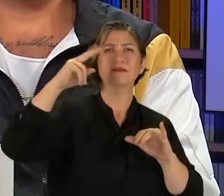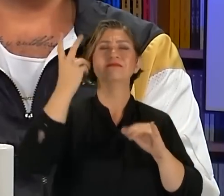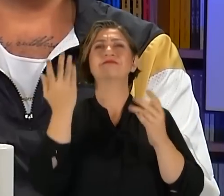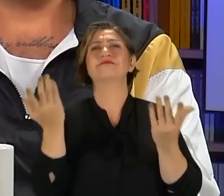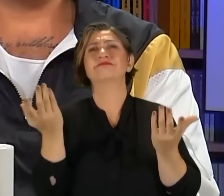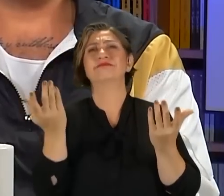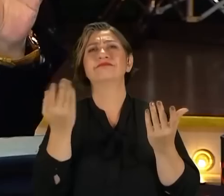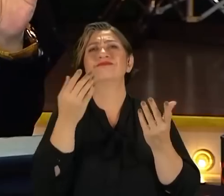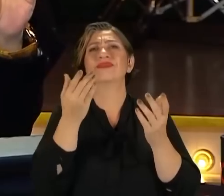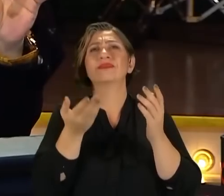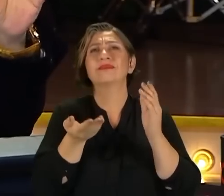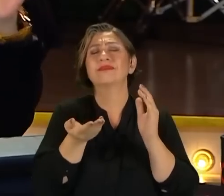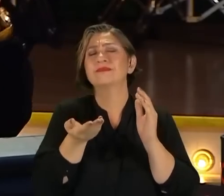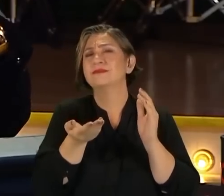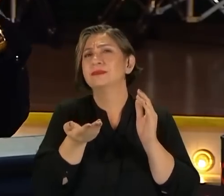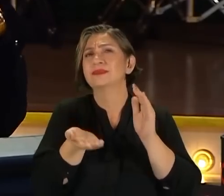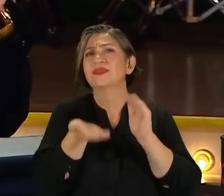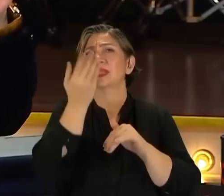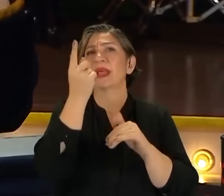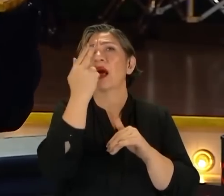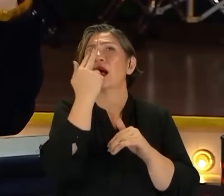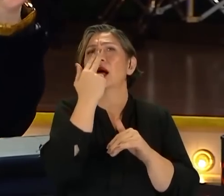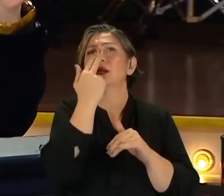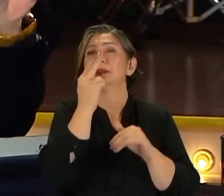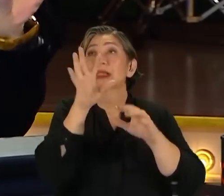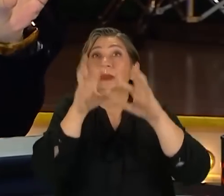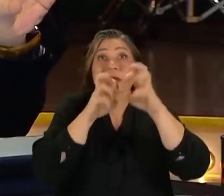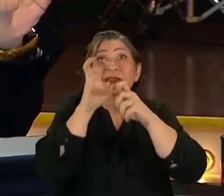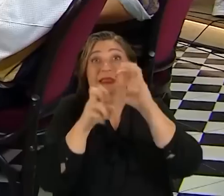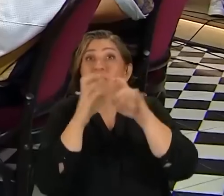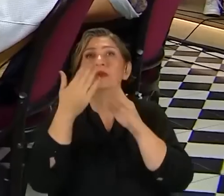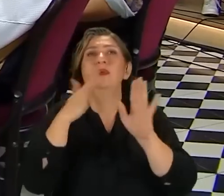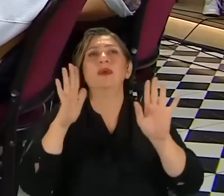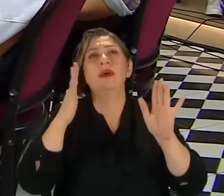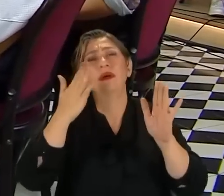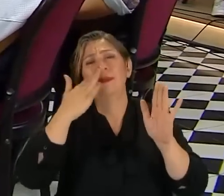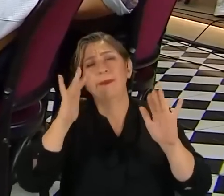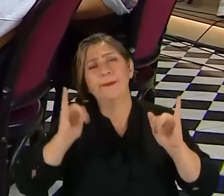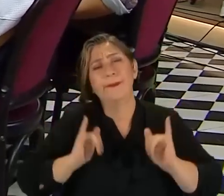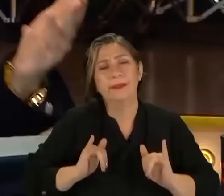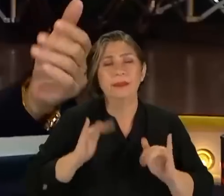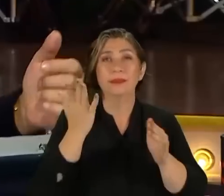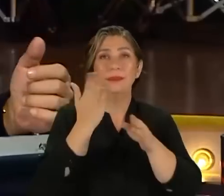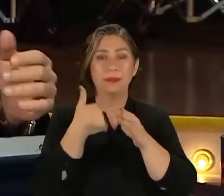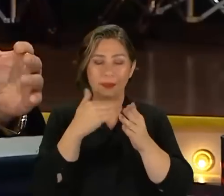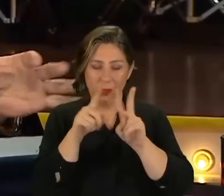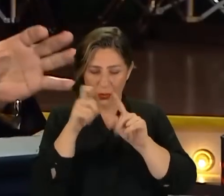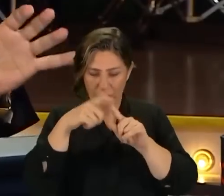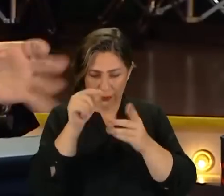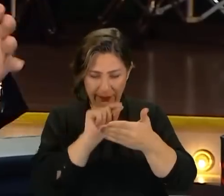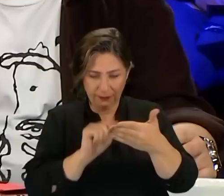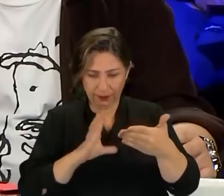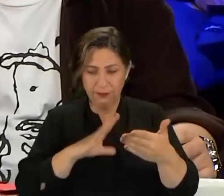bir fazla bir alışa geldiğimiz tarzda bir tırmalama yok sizde. Çünkü ilk başta benim öndeki notlara